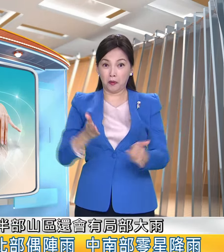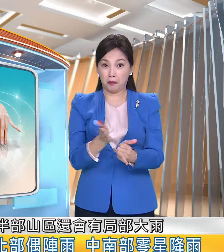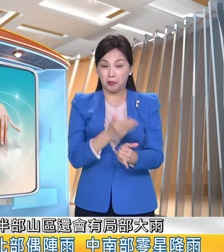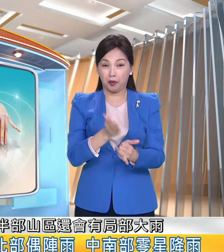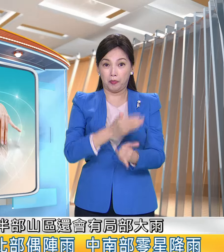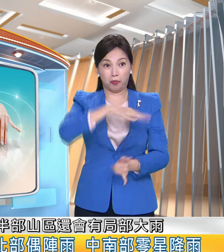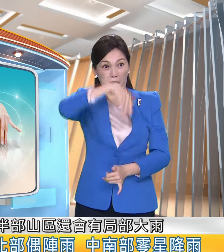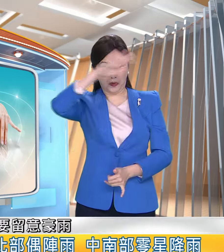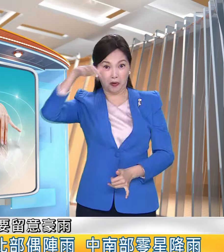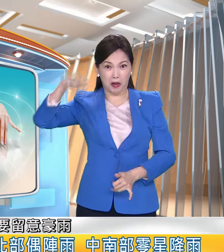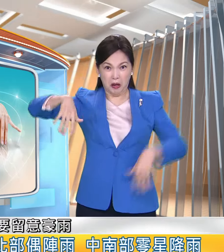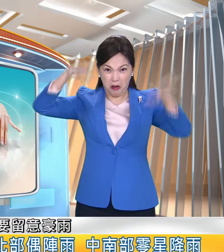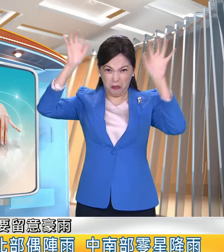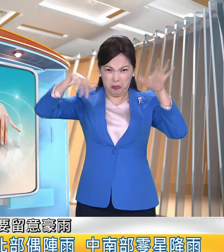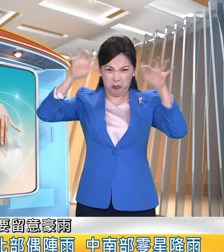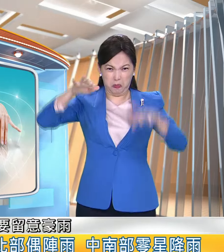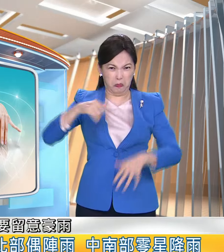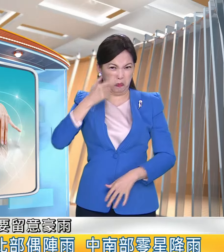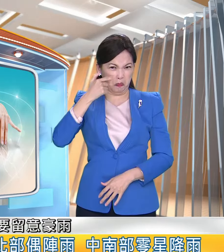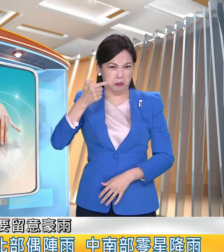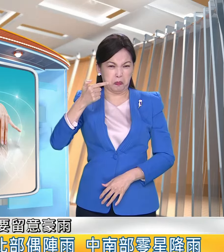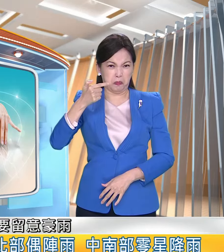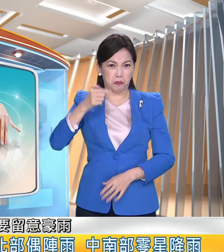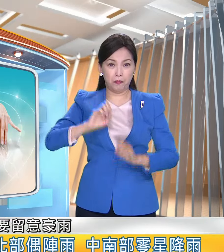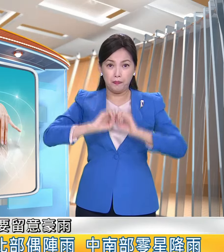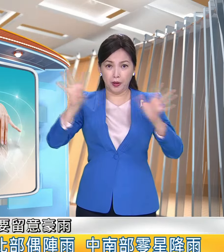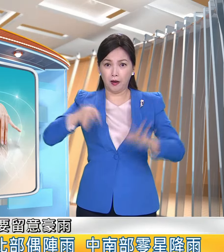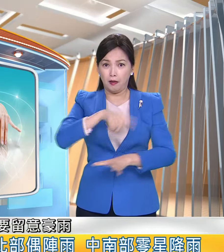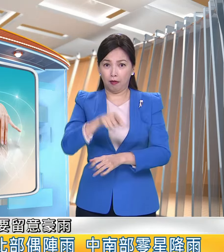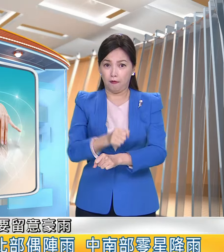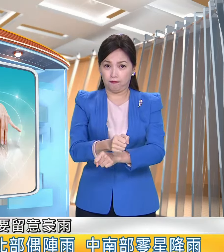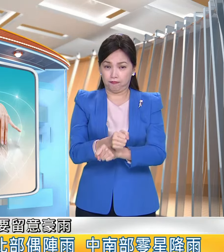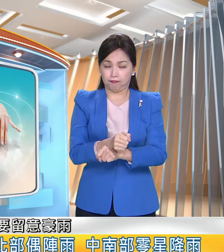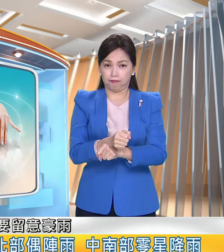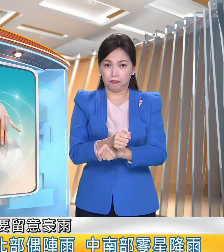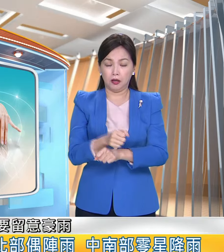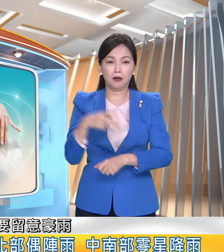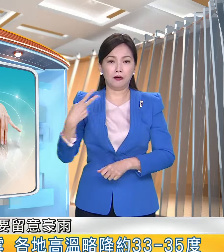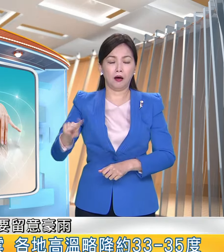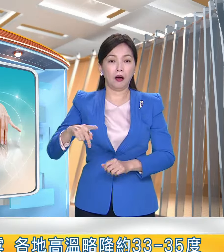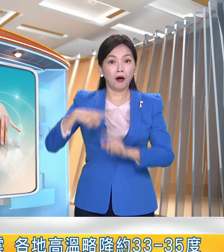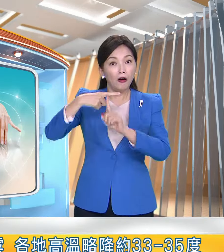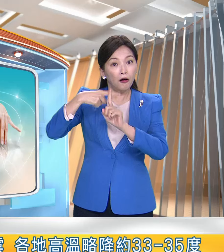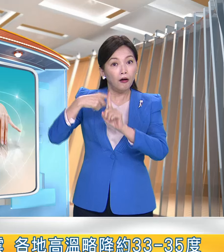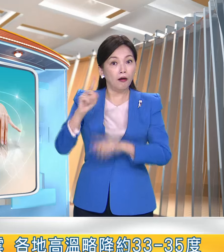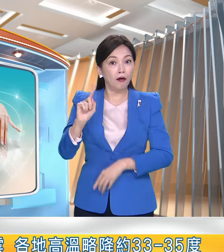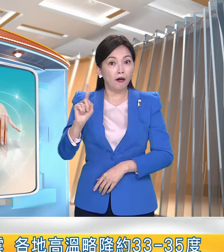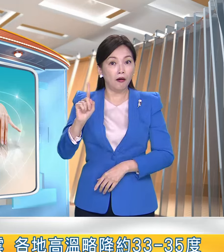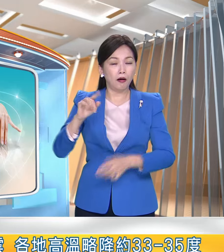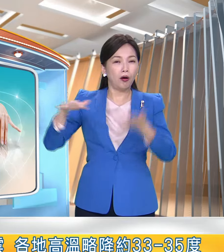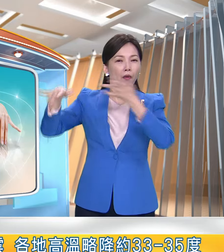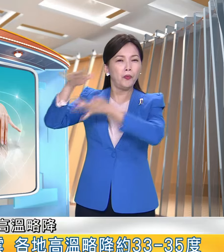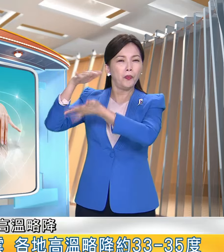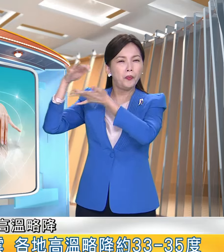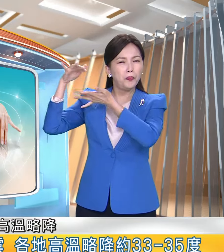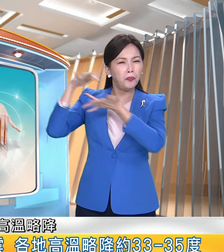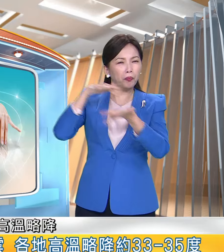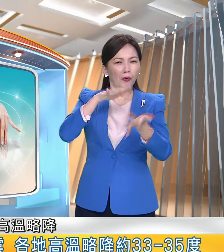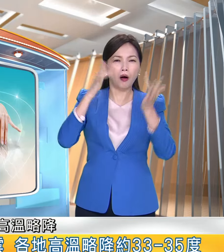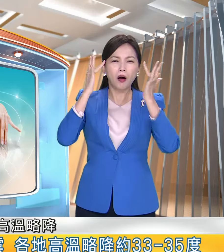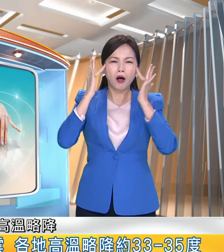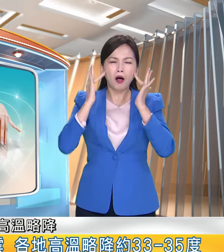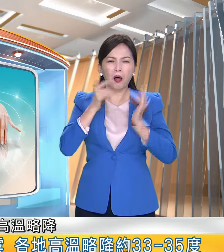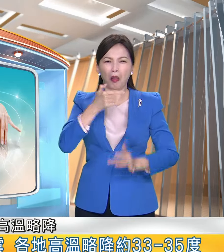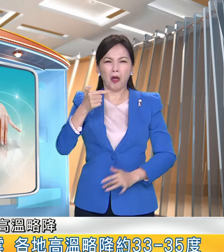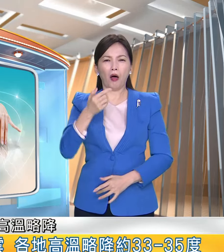局部的大雨，北部山区则是要留意豪雨。至于温度方面，由于